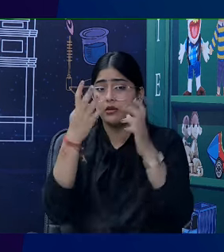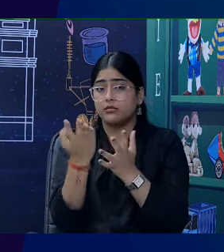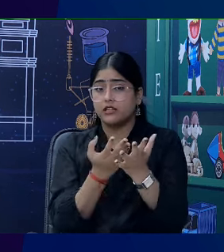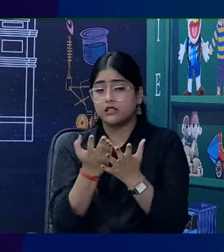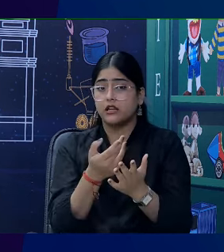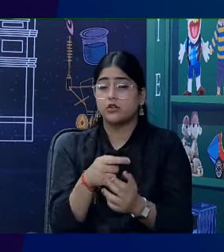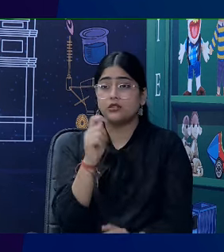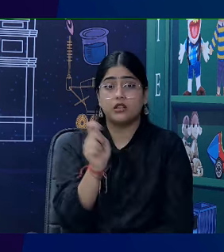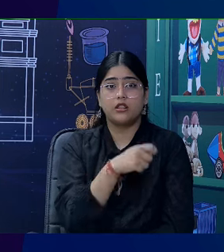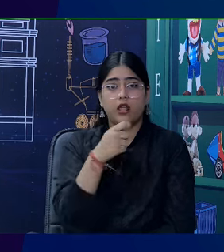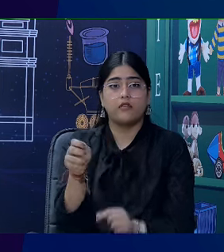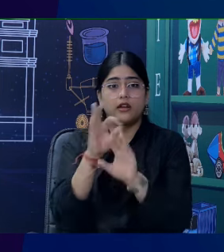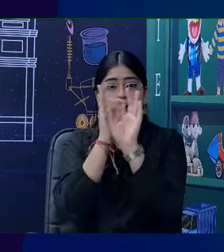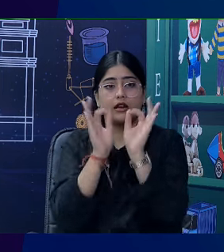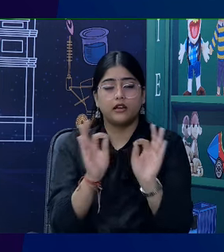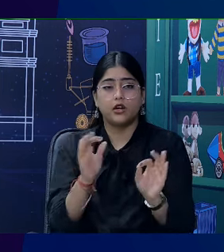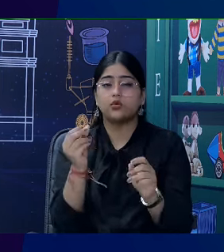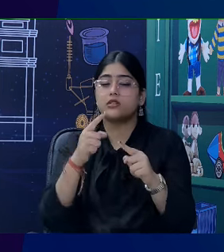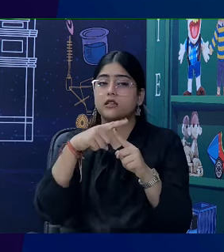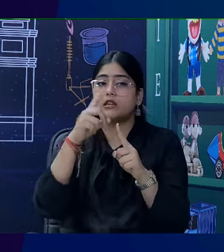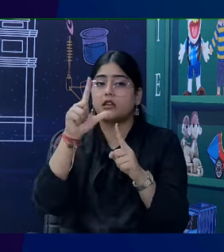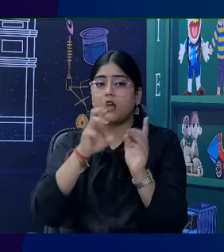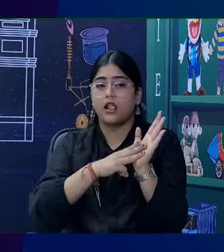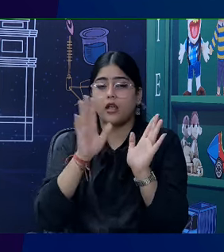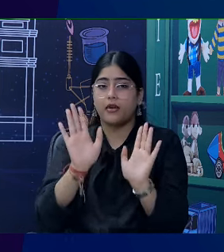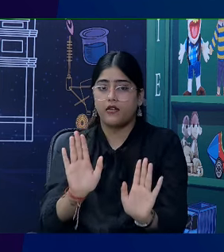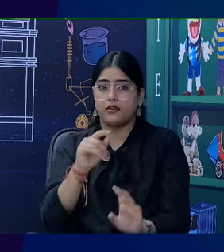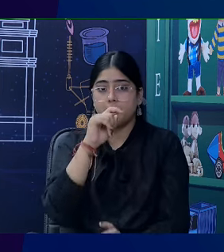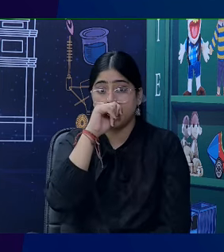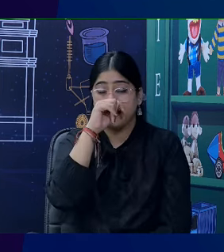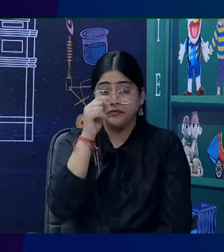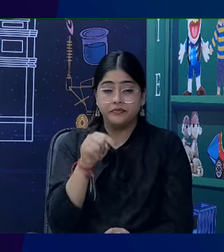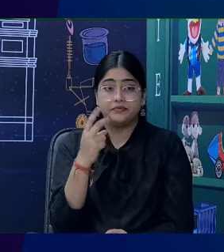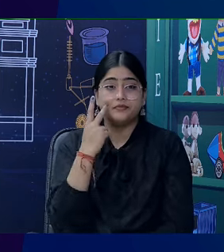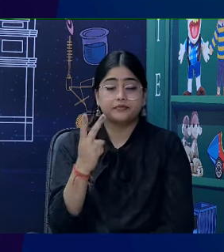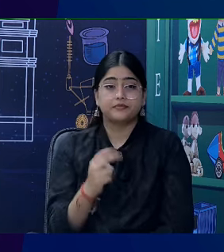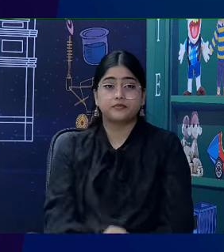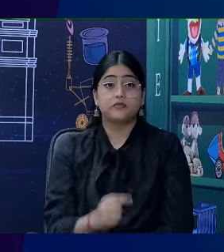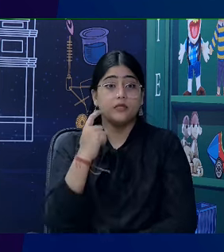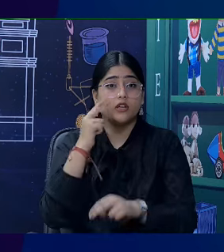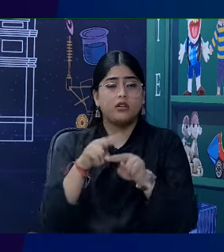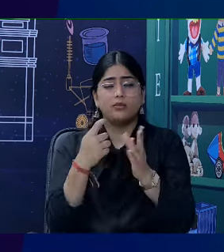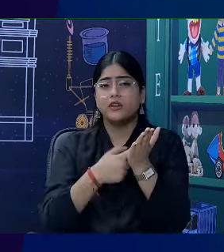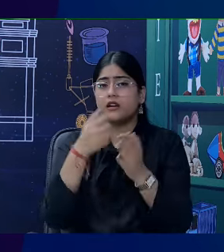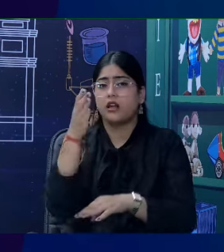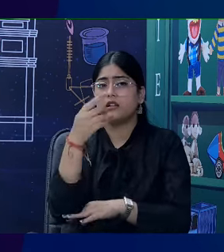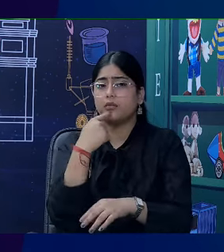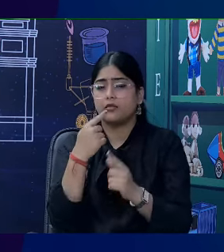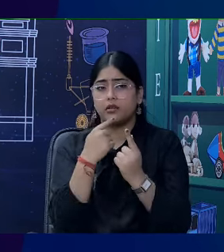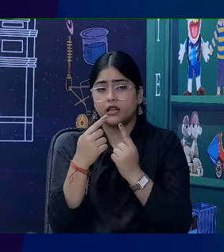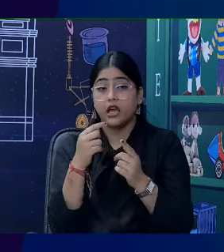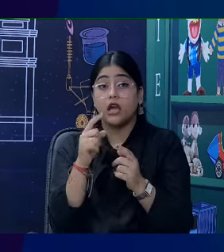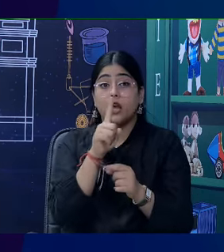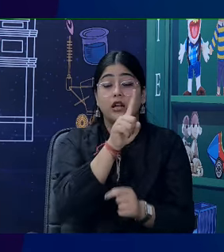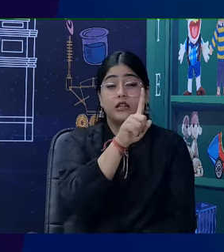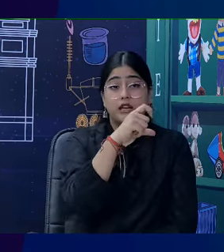मौजूद है तलवार भी मजूद कुछ ना टेलम है उसके बारे में बिलकुल बिलकुल तो अब क्या होता था हम राजस्थान की बात करते हैं तो 19वी शताब्दी